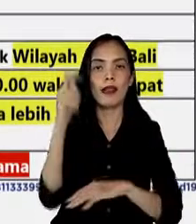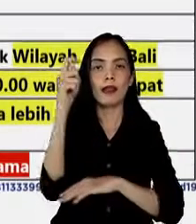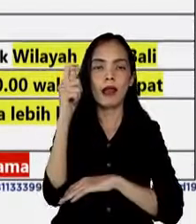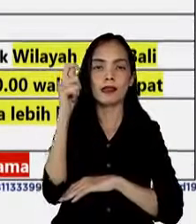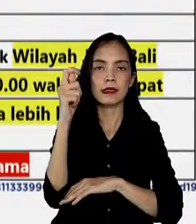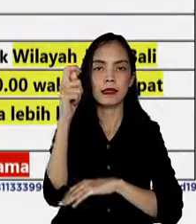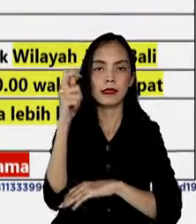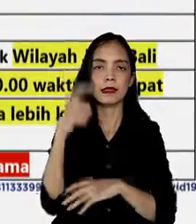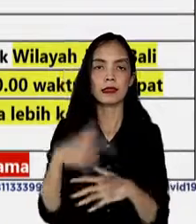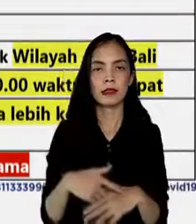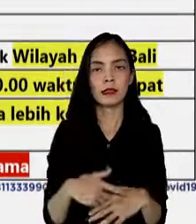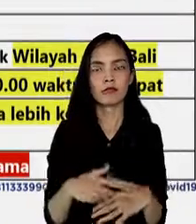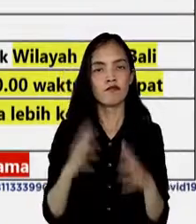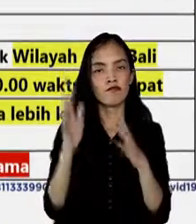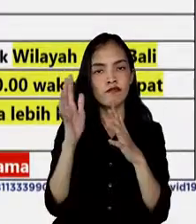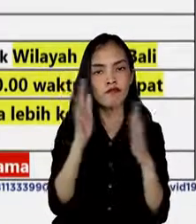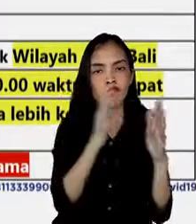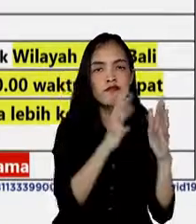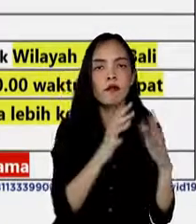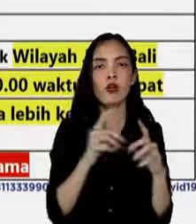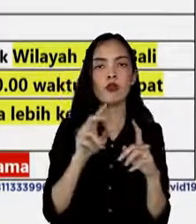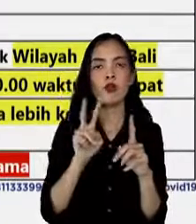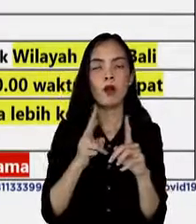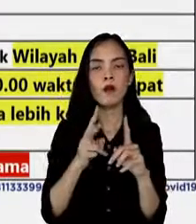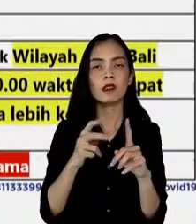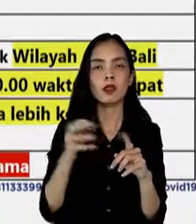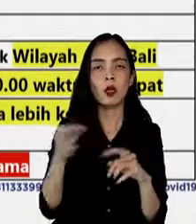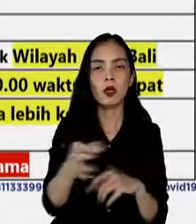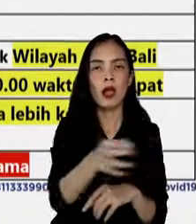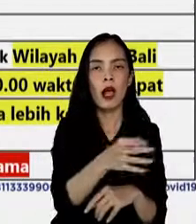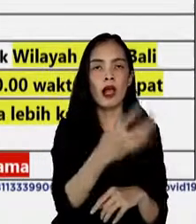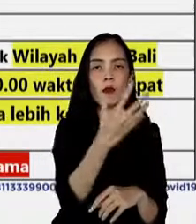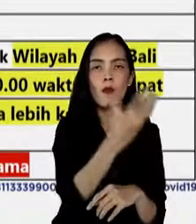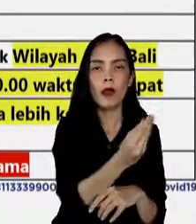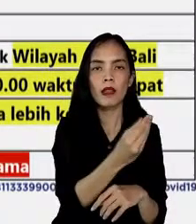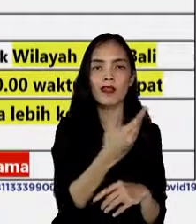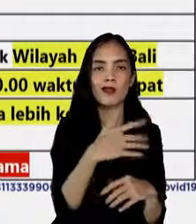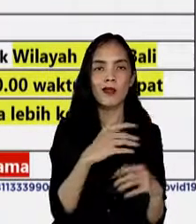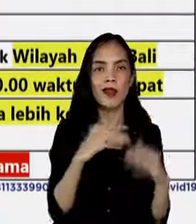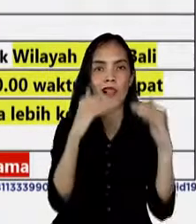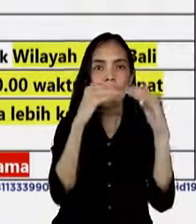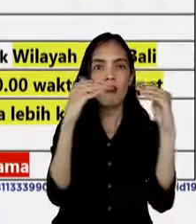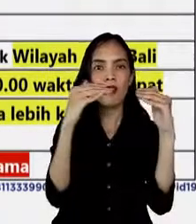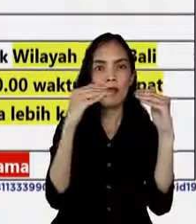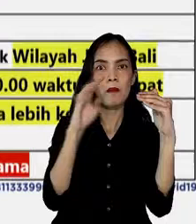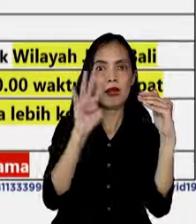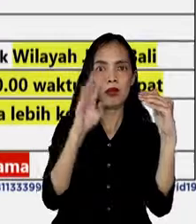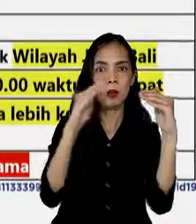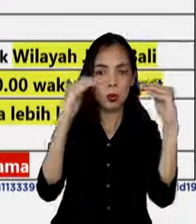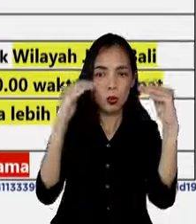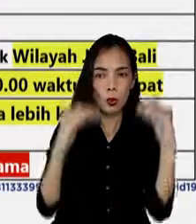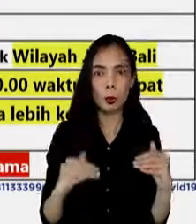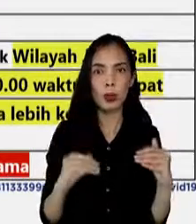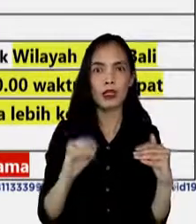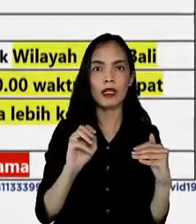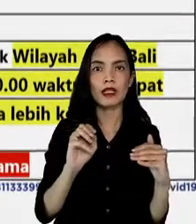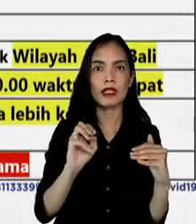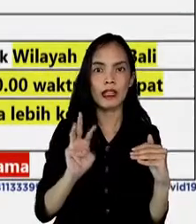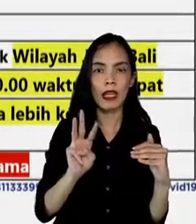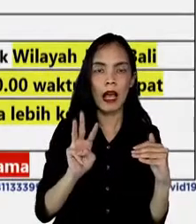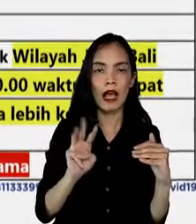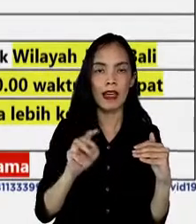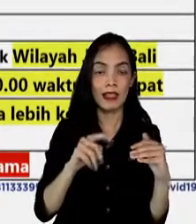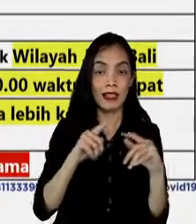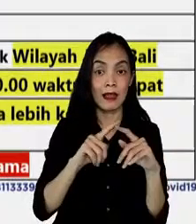kepada 2 kabupaten kota yang turun dari level 4 ketiga dan khususnya Kabupaten Tasikmalaya yang menjadi daerah pertama